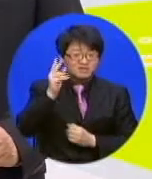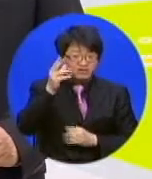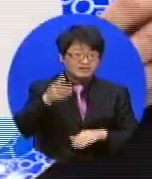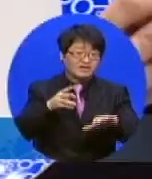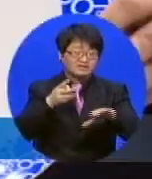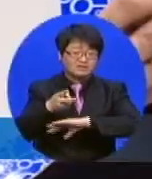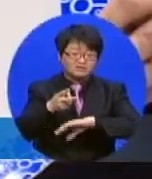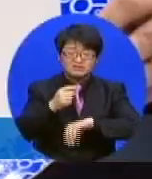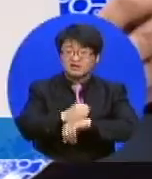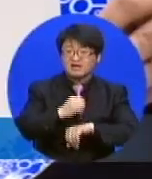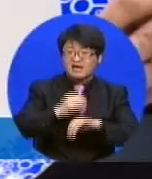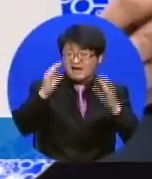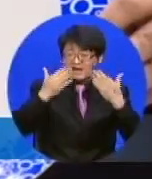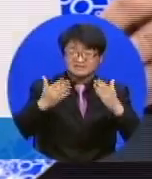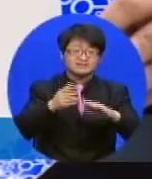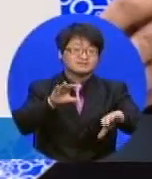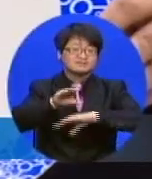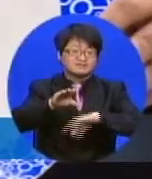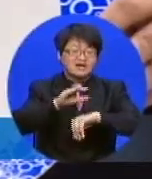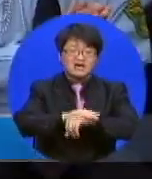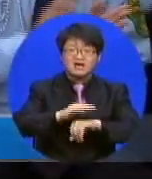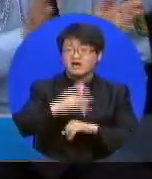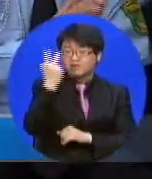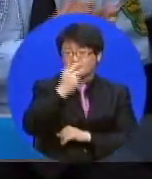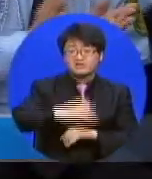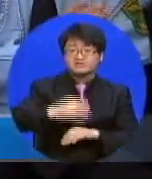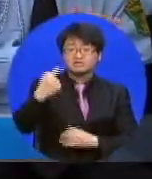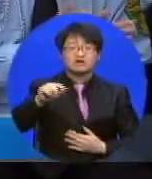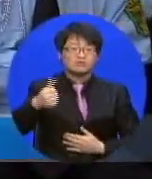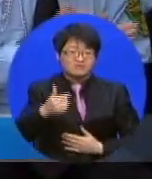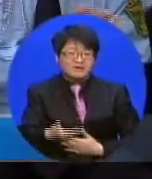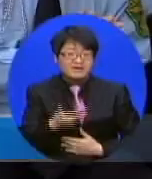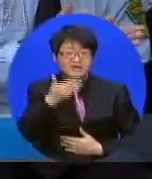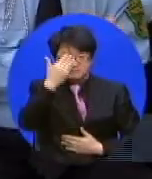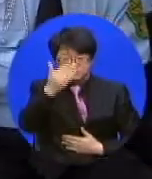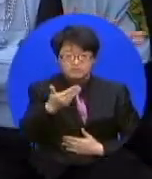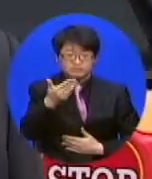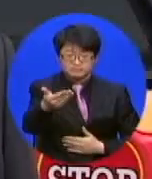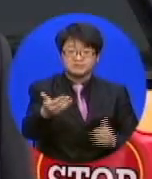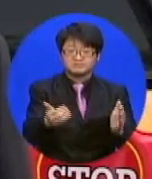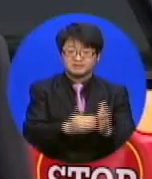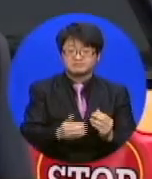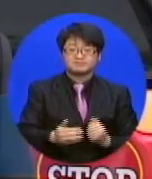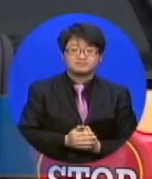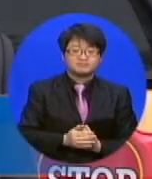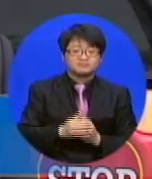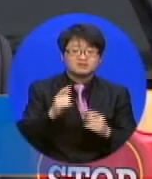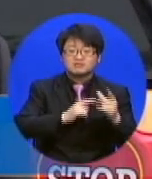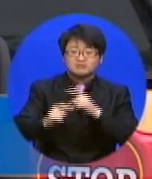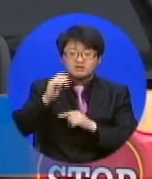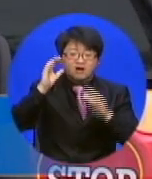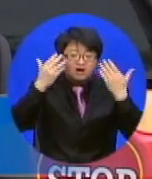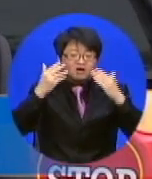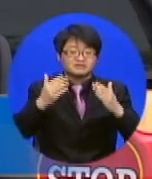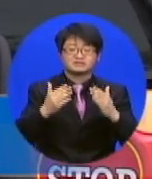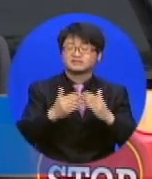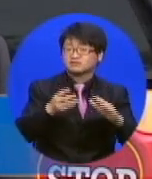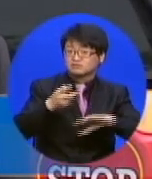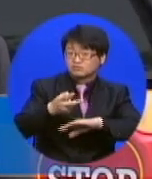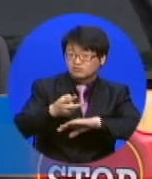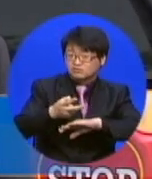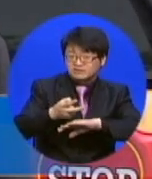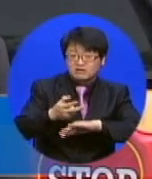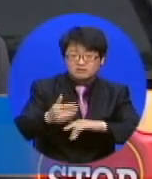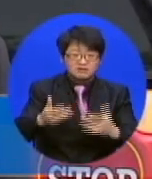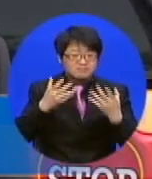현대자동차가 도내 어린이집 통학 차량에 승하차 보호기 1,500개를 기증했습니다. 날로 어린이 교통사고가 점점 늘어나고 있는